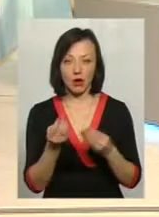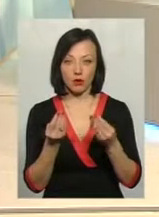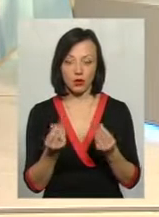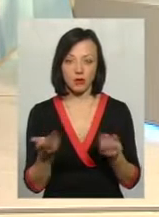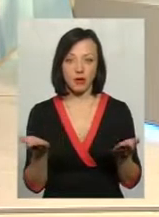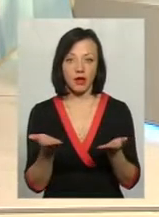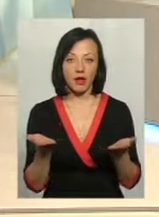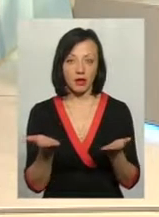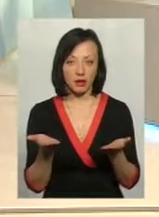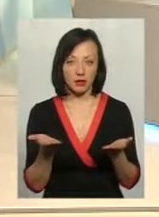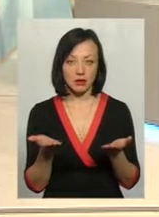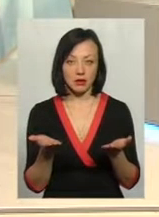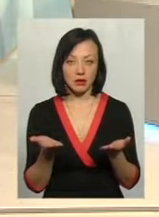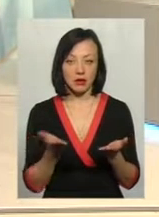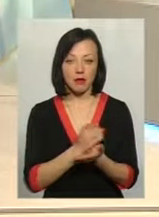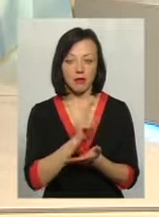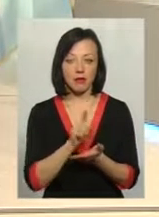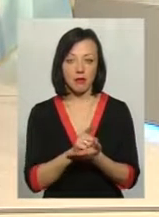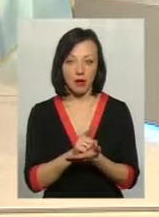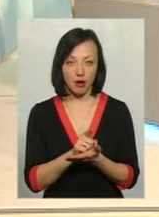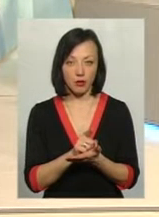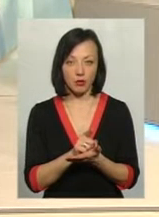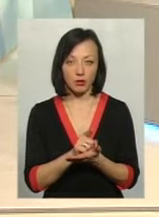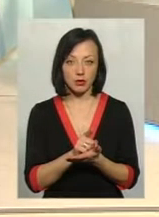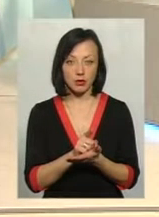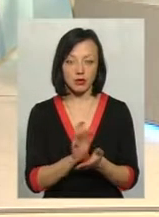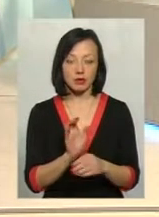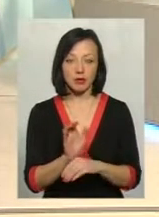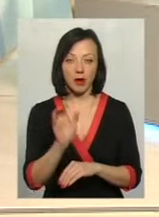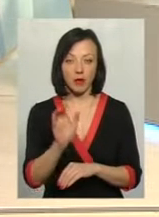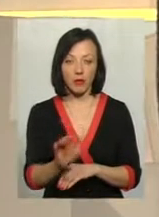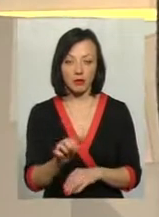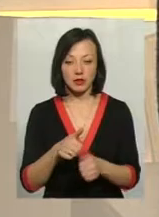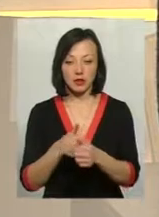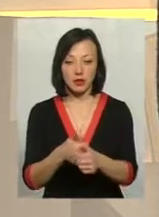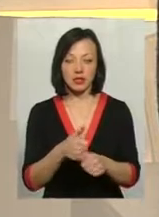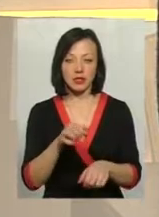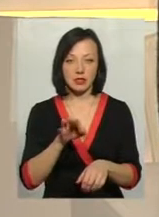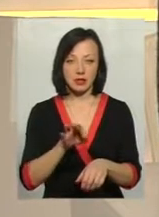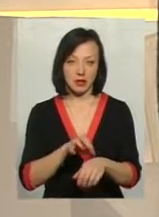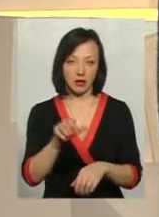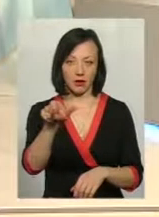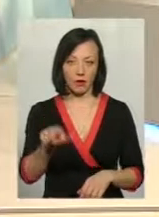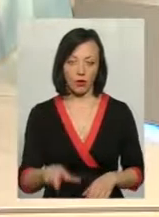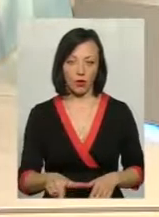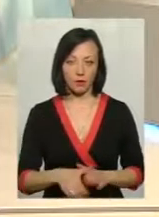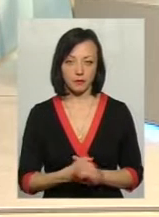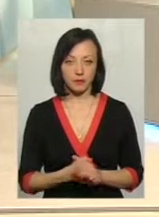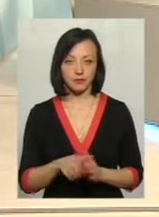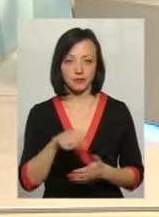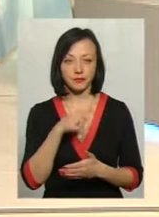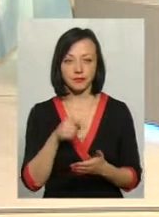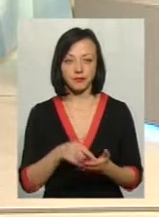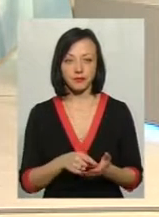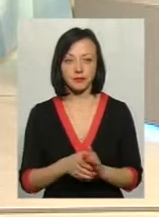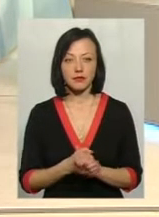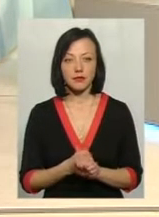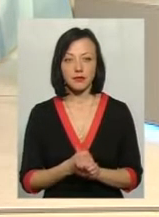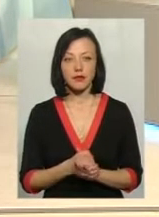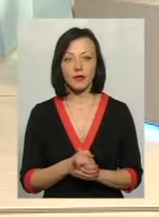які мають спрямовуватись і ходити за тим пацієнтом? Це чудове питання. Я знову,